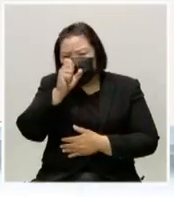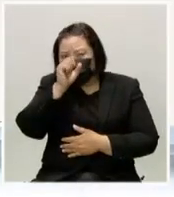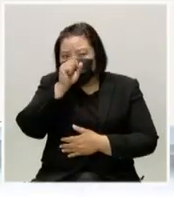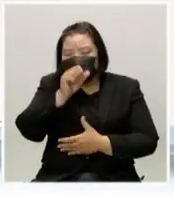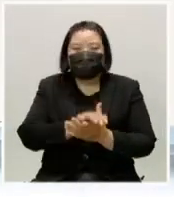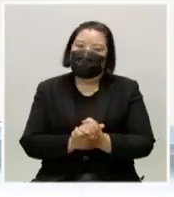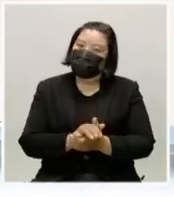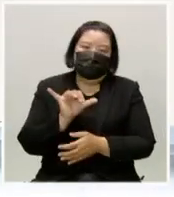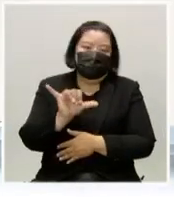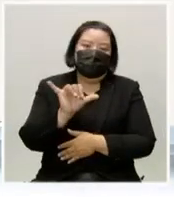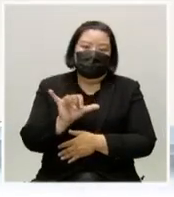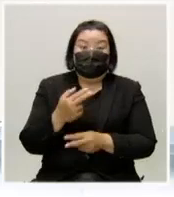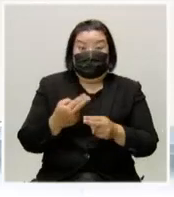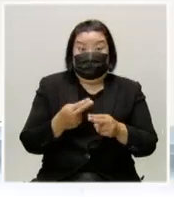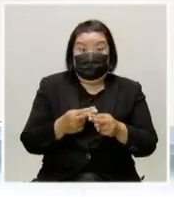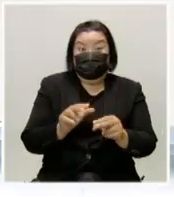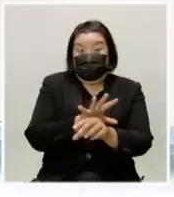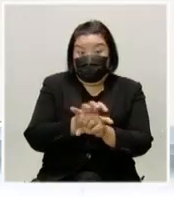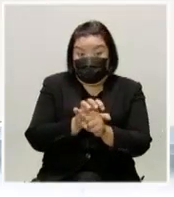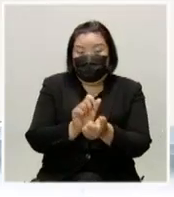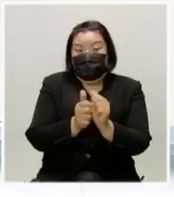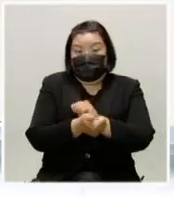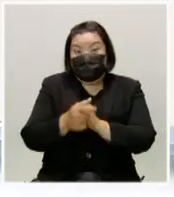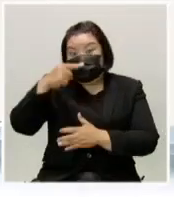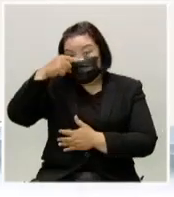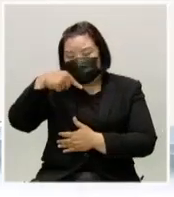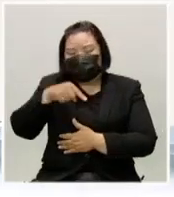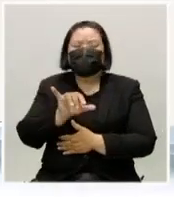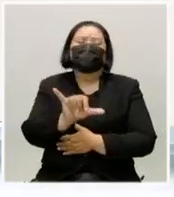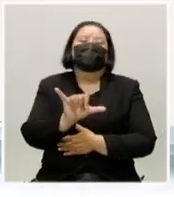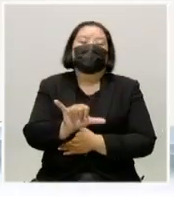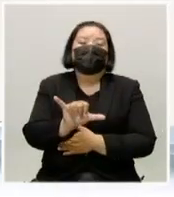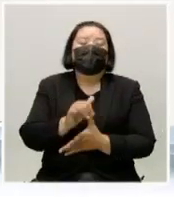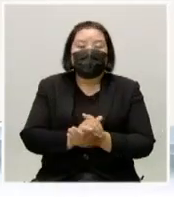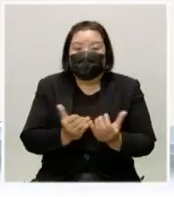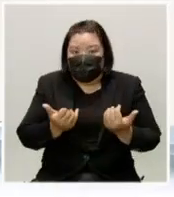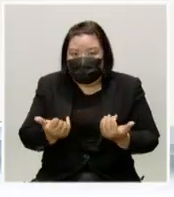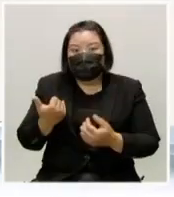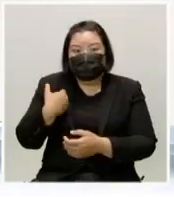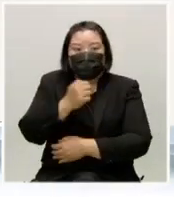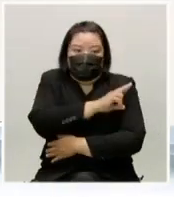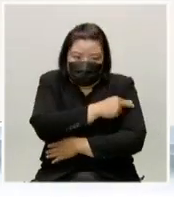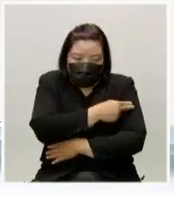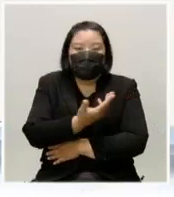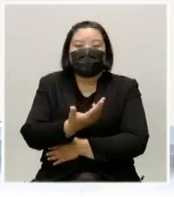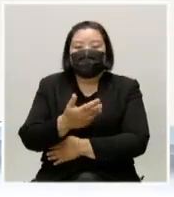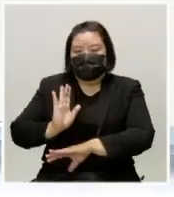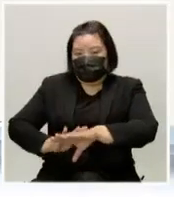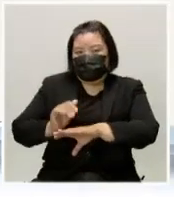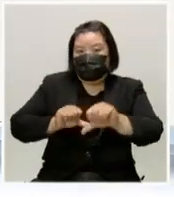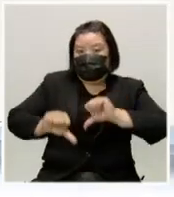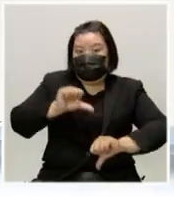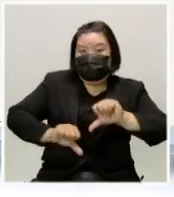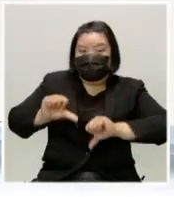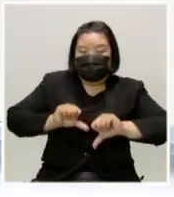แล้วอย่าเพิ่งเรียกว่าเป็นสายพันธุ์ประเทศไทยนะคะขณะเดียวกันค่ะมีความเห็นจากทั้งคุณหมอจากนักวิทยาศาสตร์นะคะที่ออกมายืน